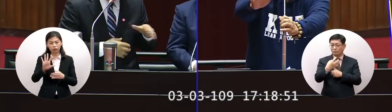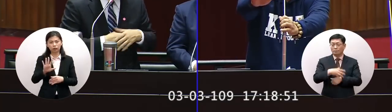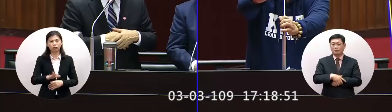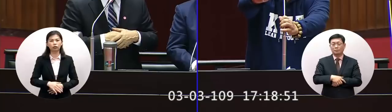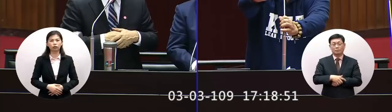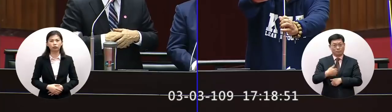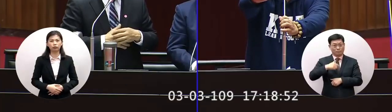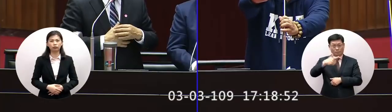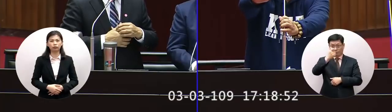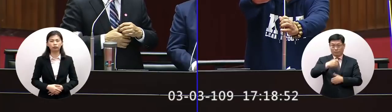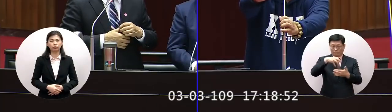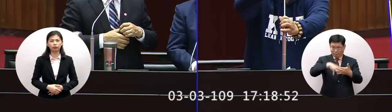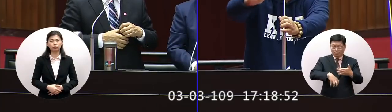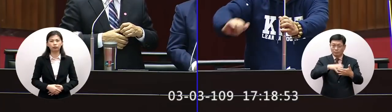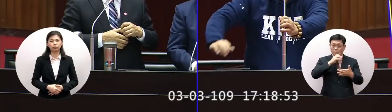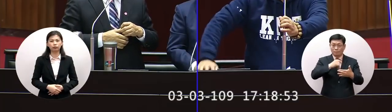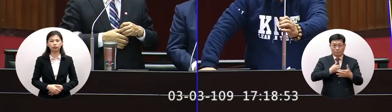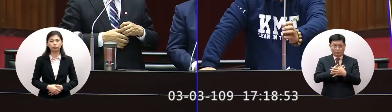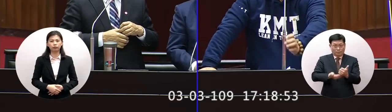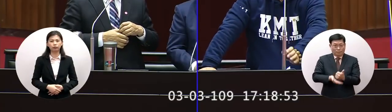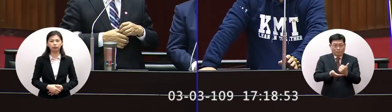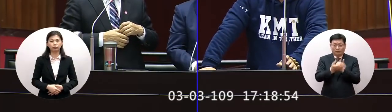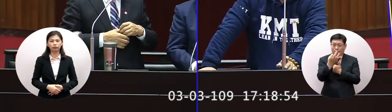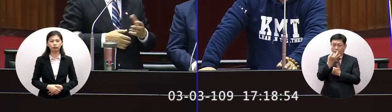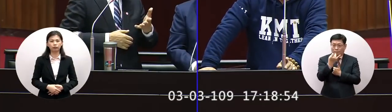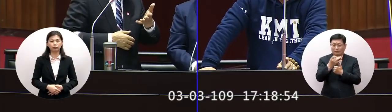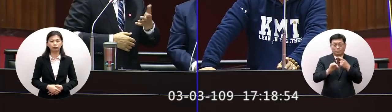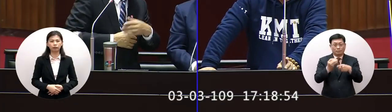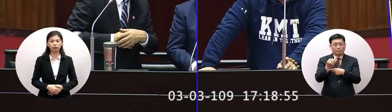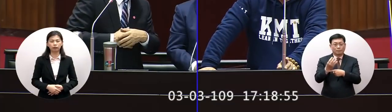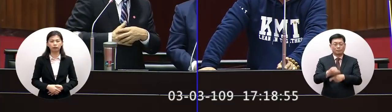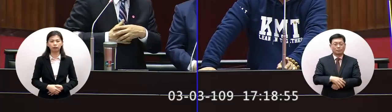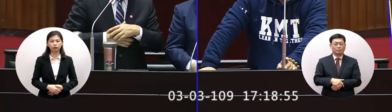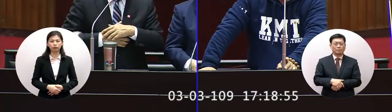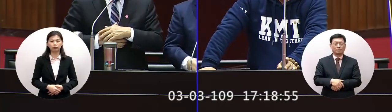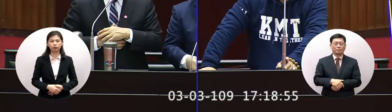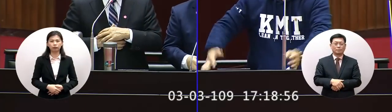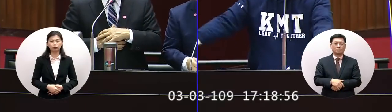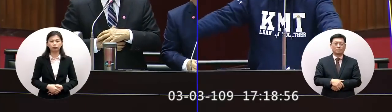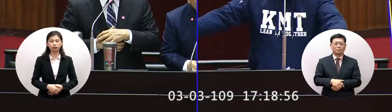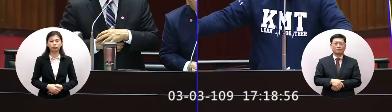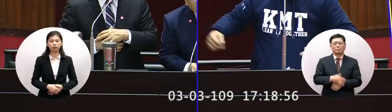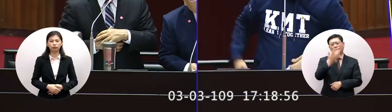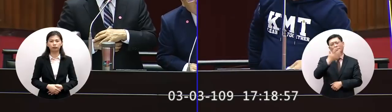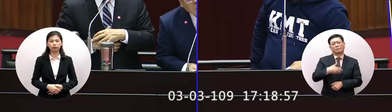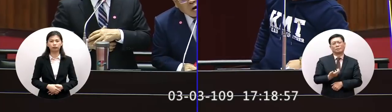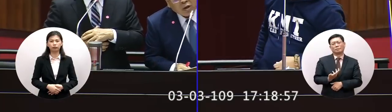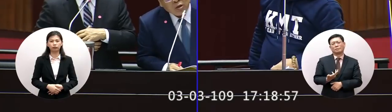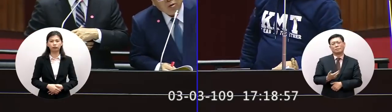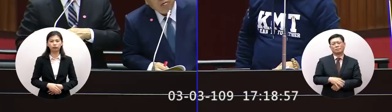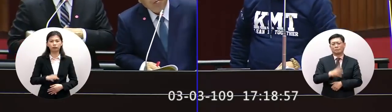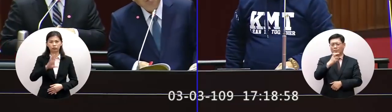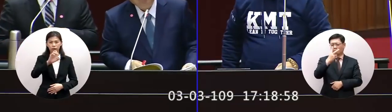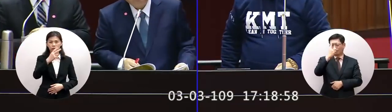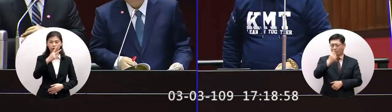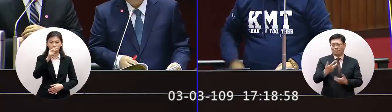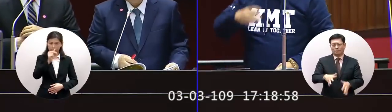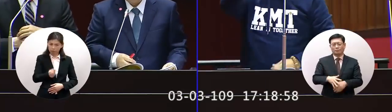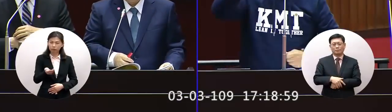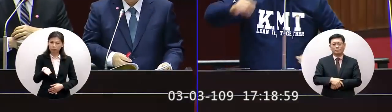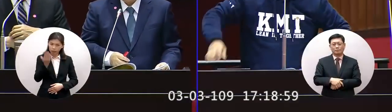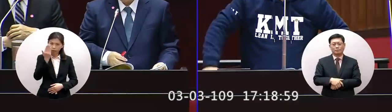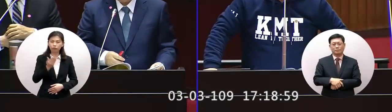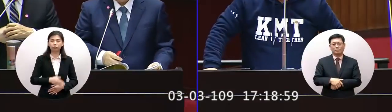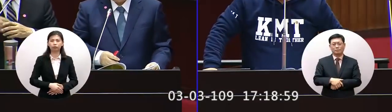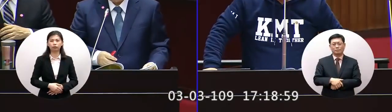下，我们六百亿里面奖补助占多少钱？ 我来，你甲讲的， 拢唔知啊， 92亿多，